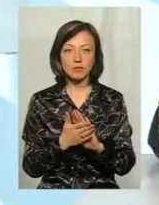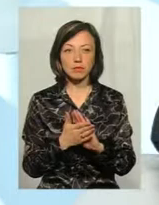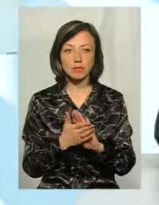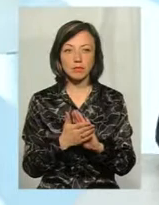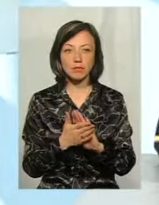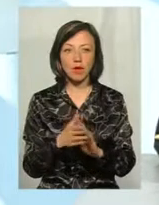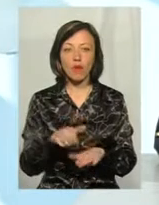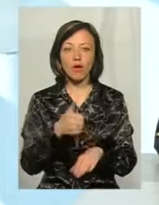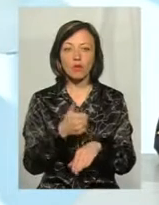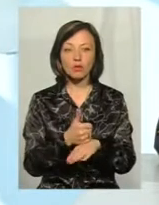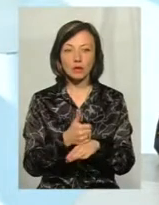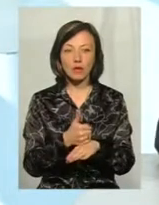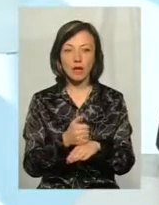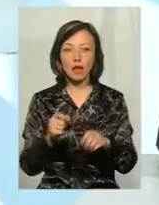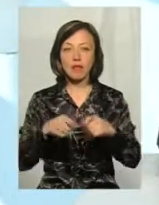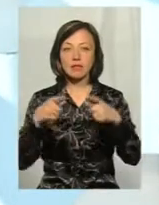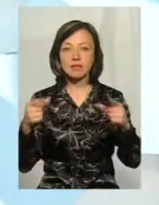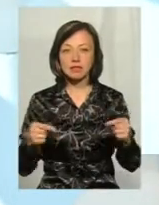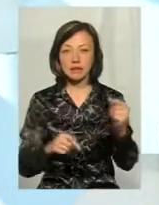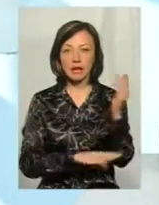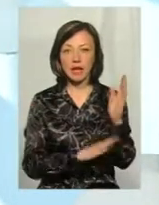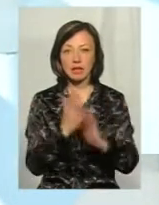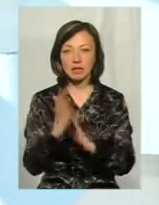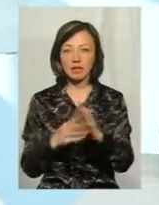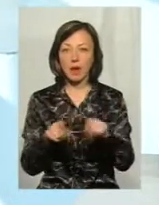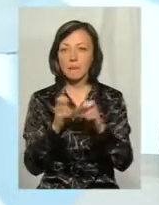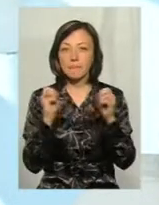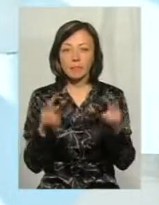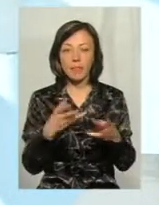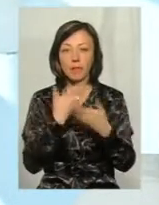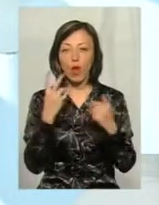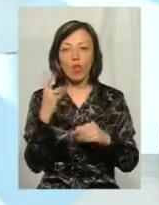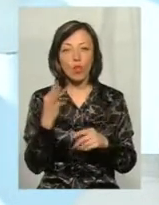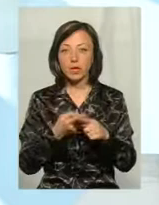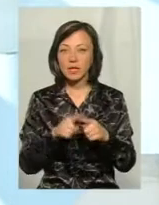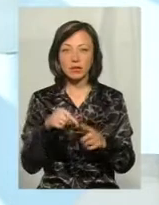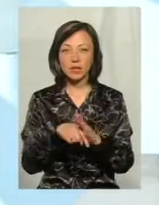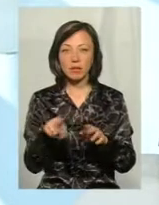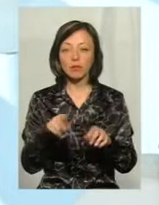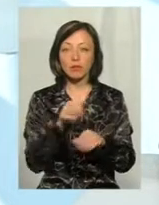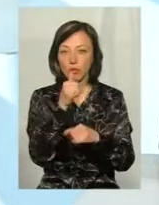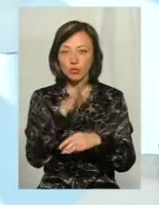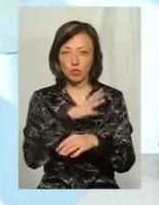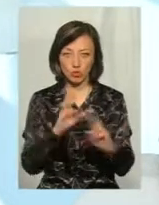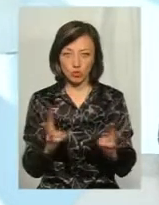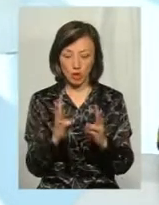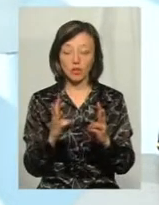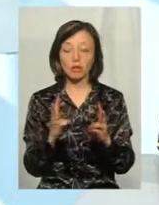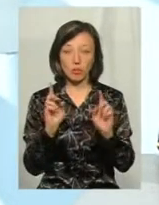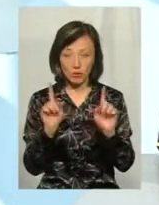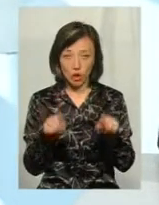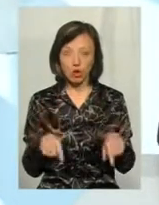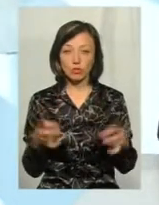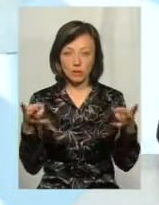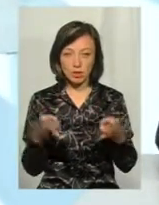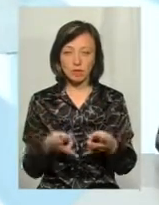насадження, це в основному лисяні насадження. У нас таких надзвичайно небезпечних немає. Але це не означає, що там не може бути пожежі. Тому також